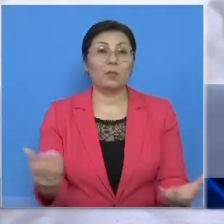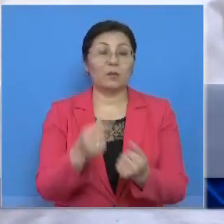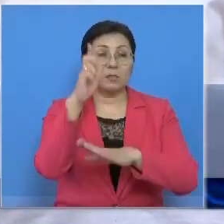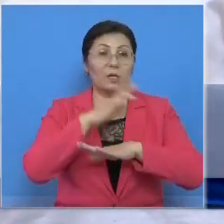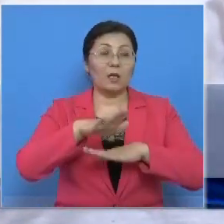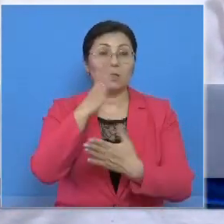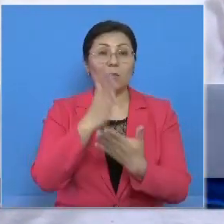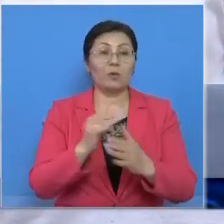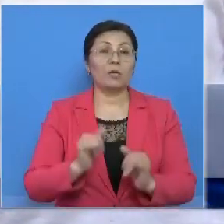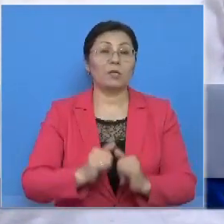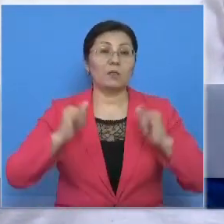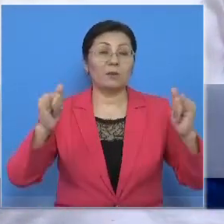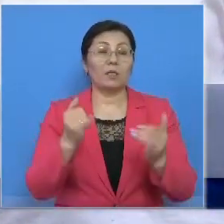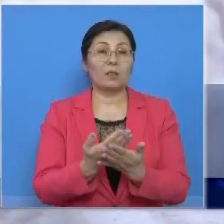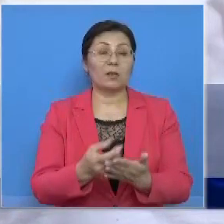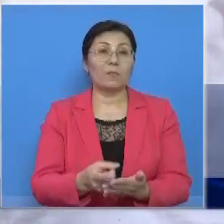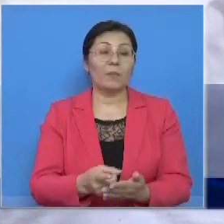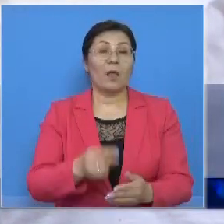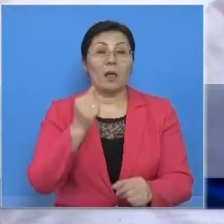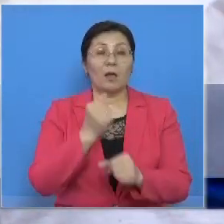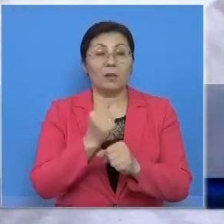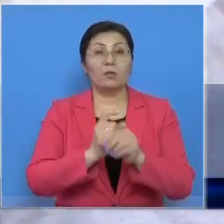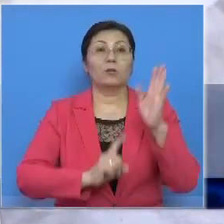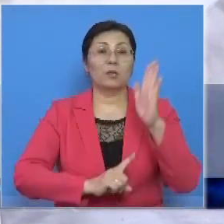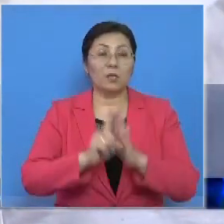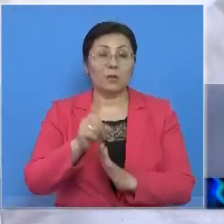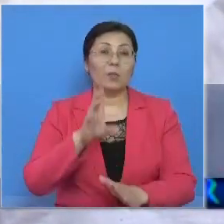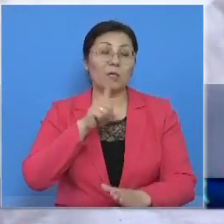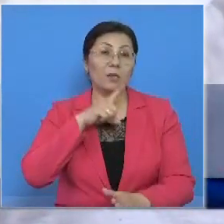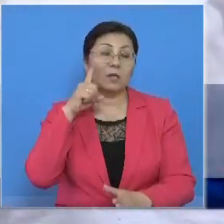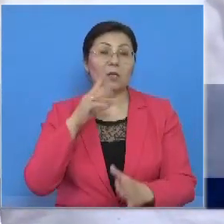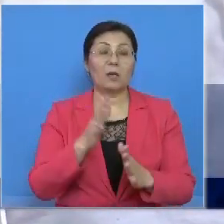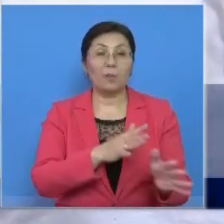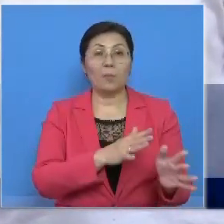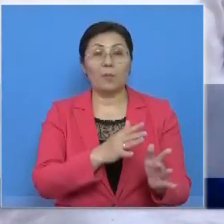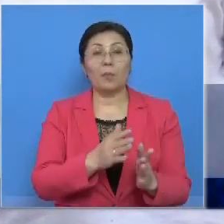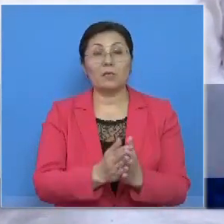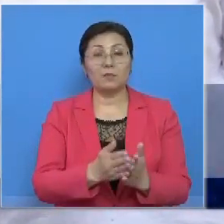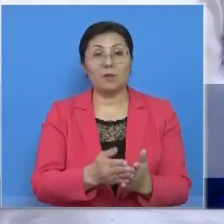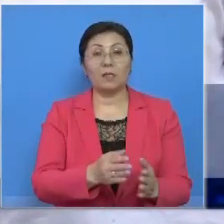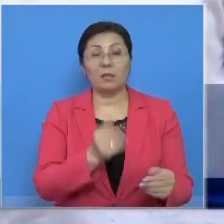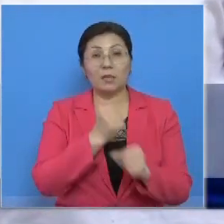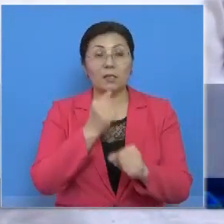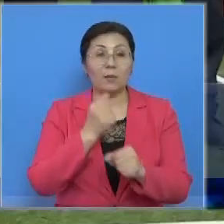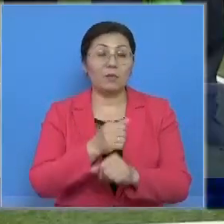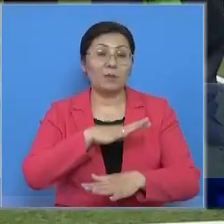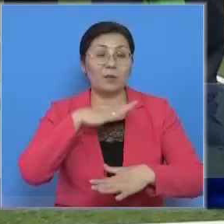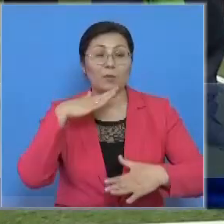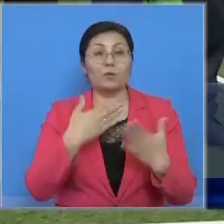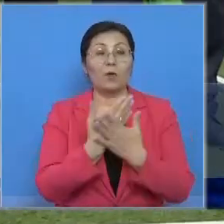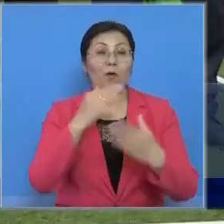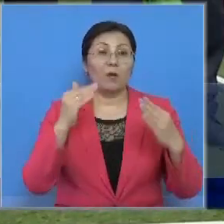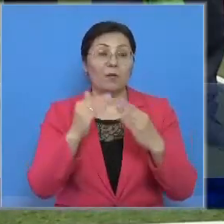развиваться. Это лишь начало. В ближайшее время начнутся работы по благоустройству, озеленению территорий. Со временем тут будет целый жилой массив.